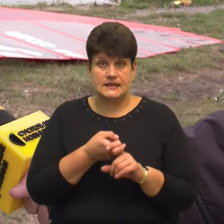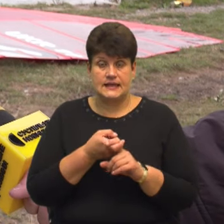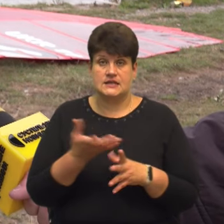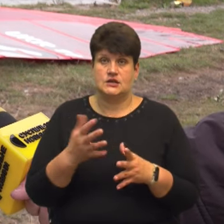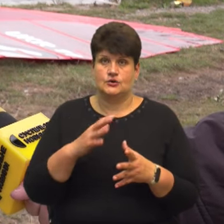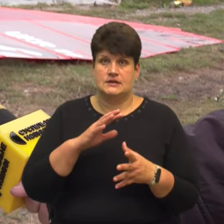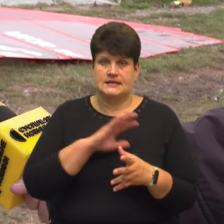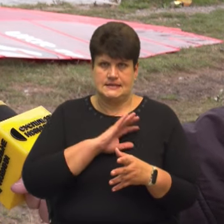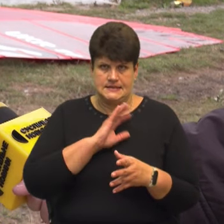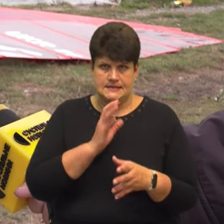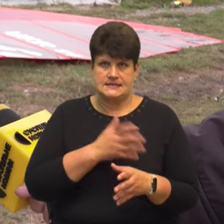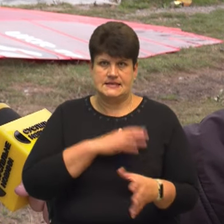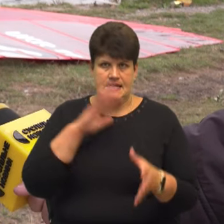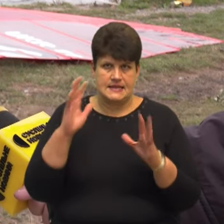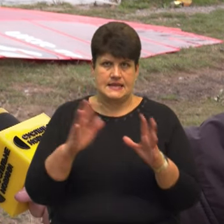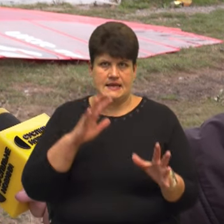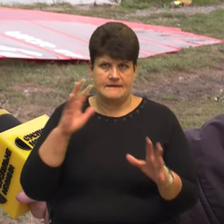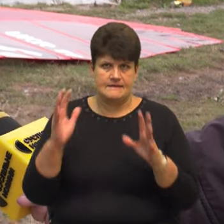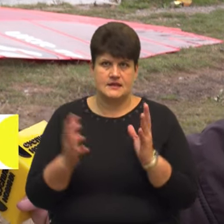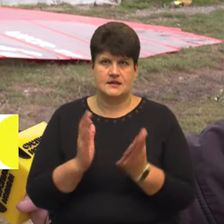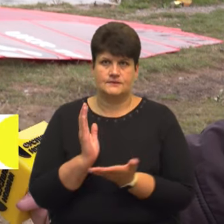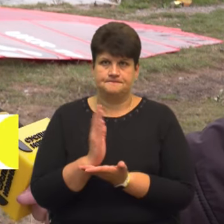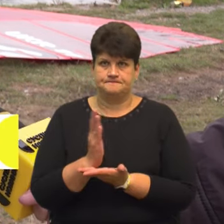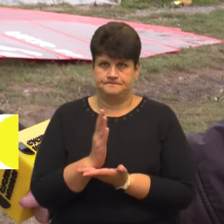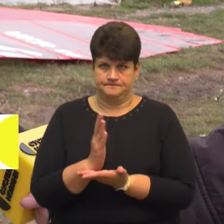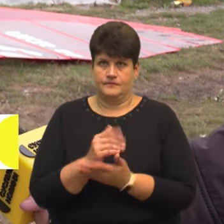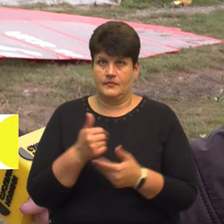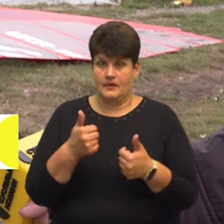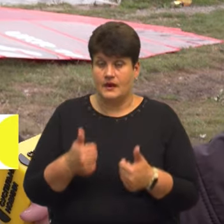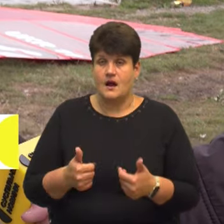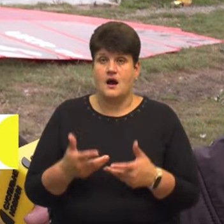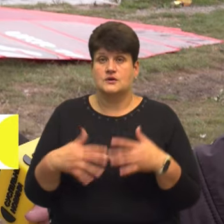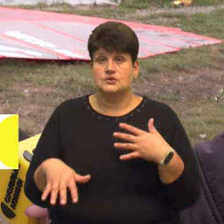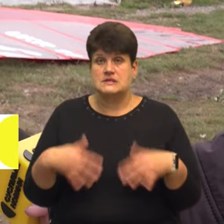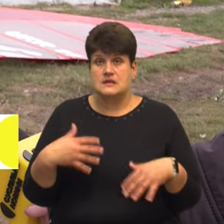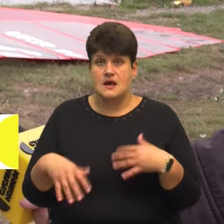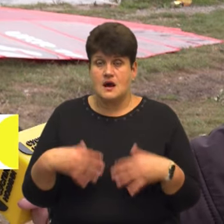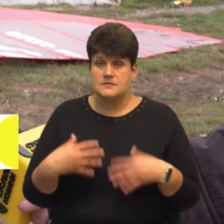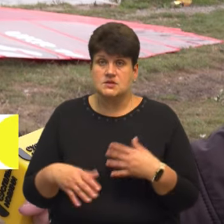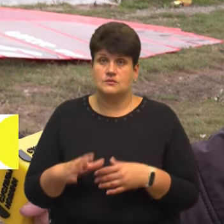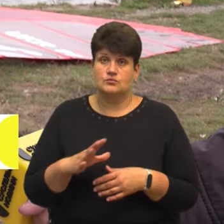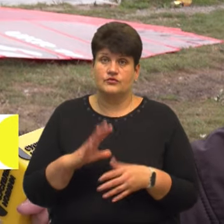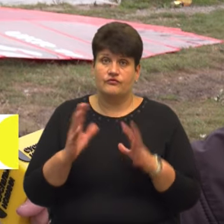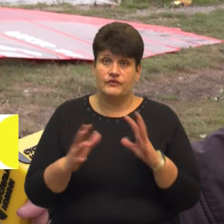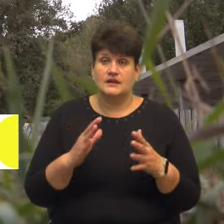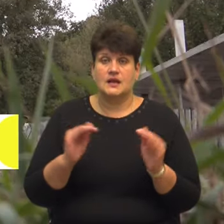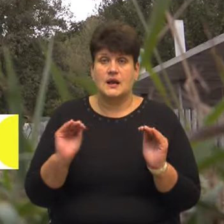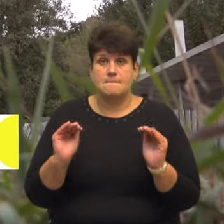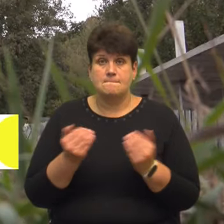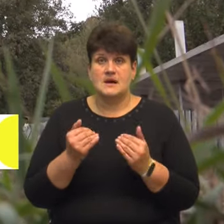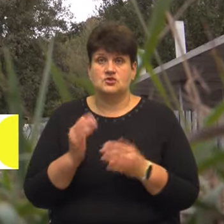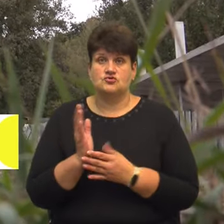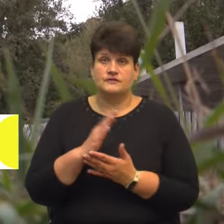набивається аби було попадало Менше вітру туди а чим слабши тим Ну звичайно менше набивається Парус